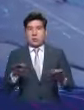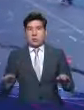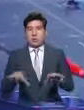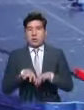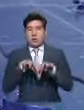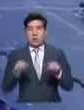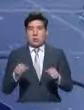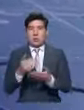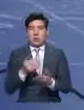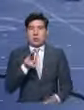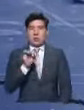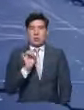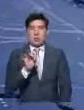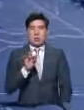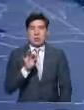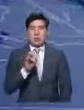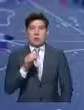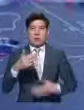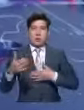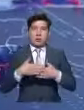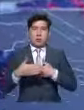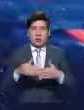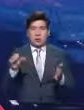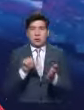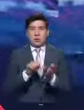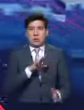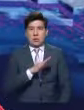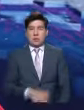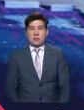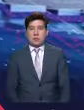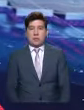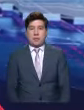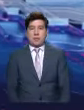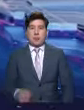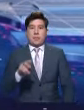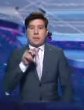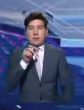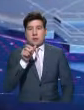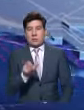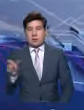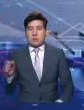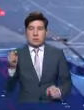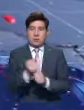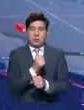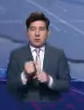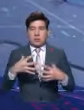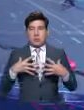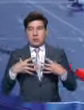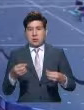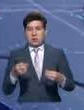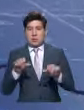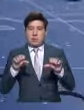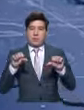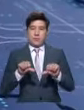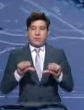уәкіл Динара Зәкиева белсене атсалысқан. Адамды ұрып соққаны, денсаулыққа жеңіл, ауырлығы орташа